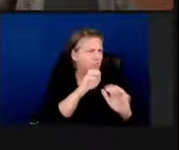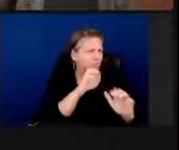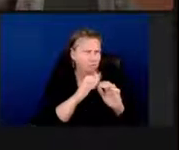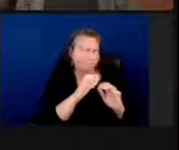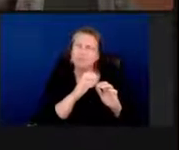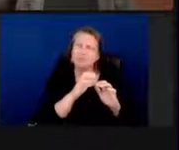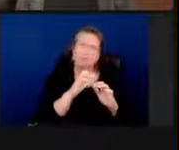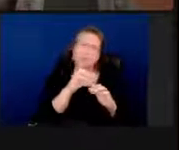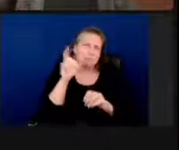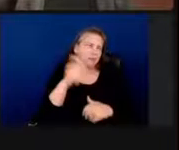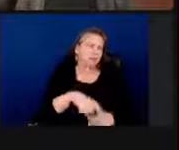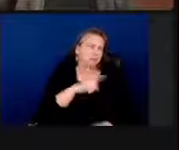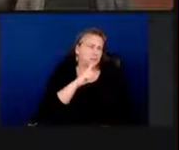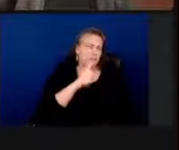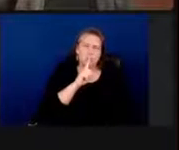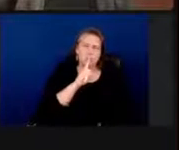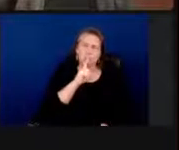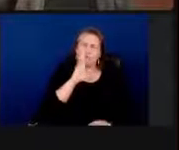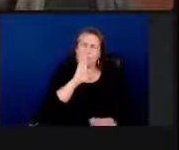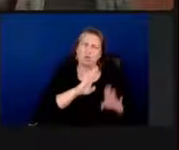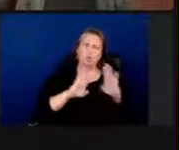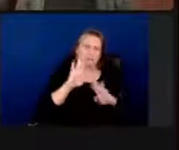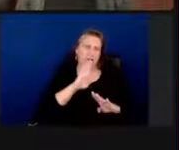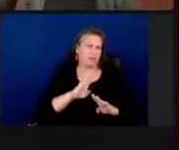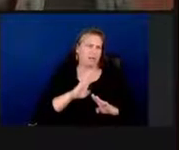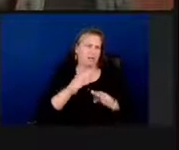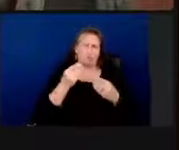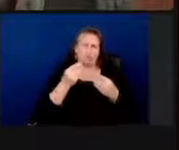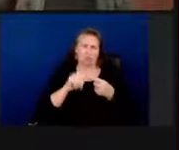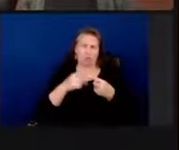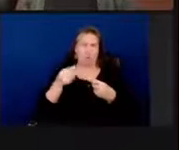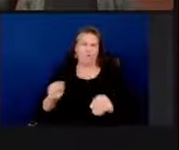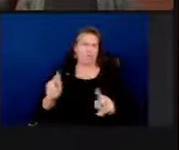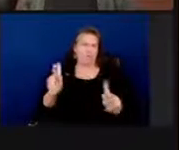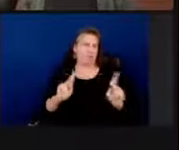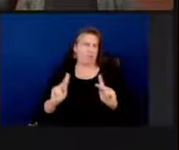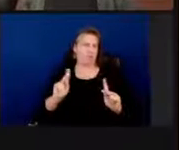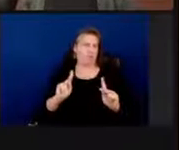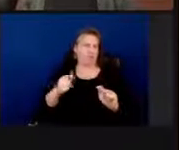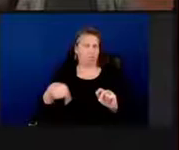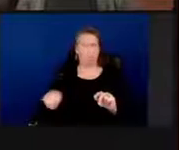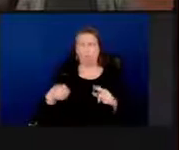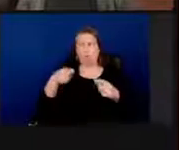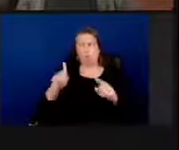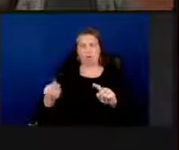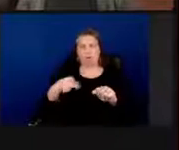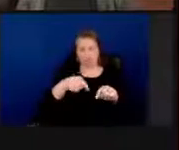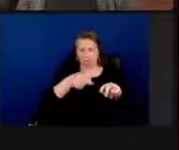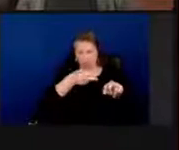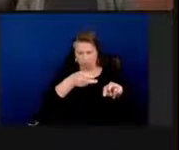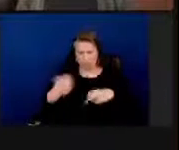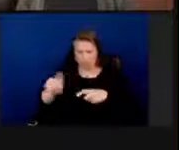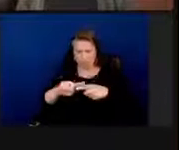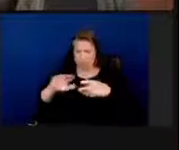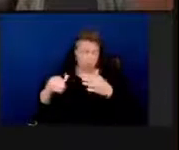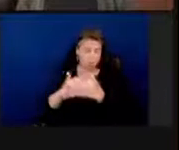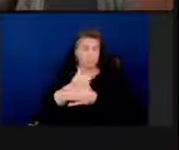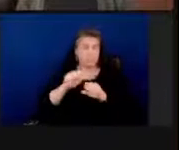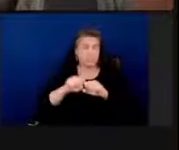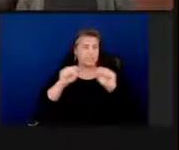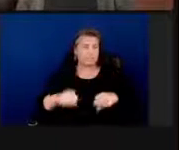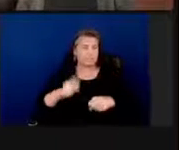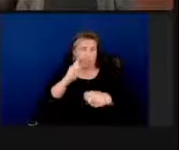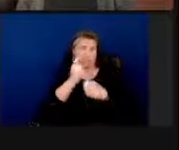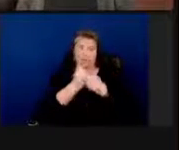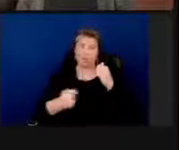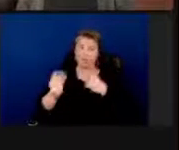بطريقة لإزالة هذا الإحباط ما بين الطاقم الموظفين حول كيفية الانتقال إلى هذا